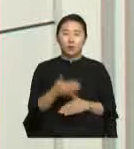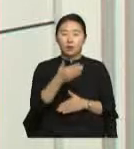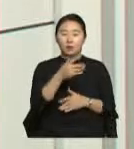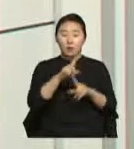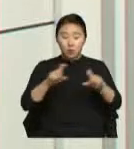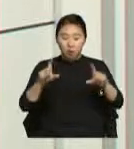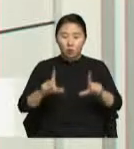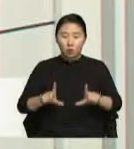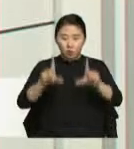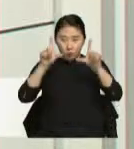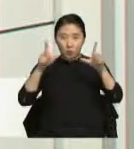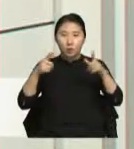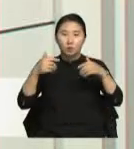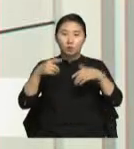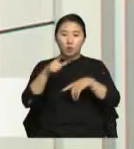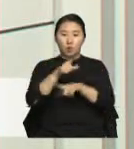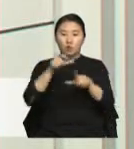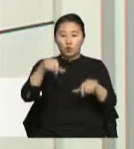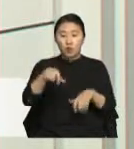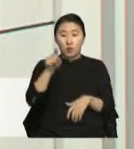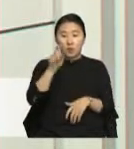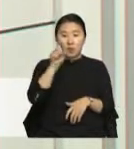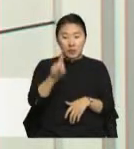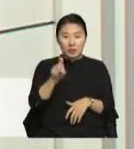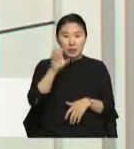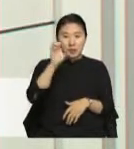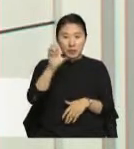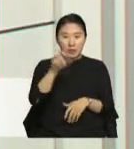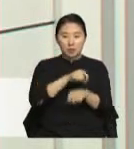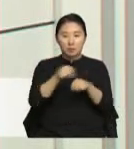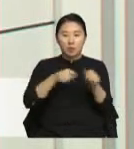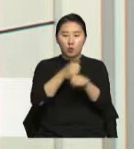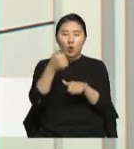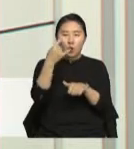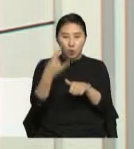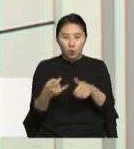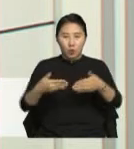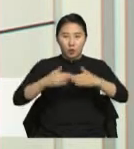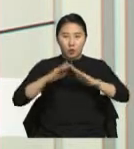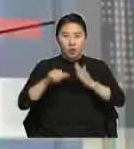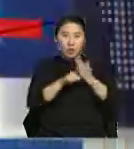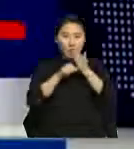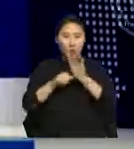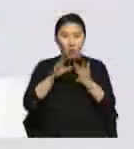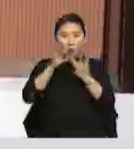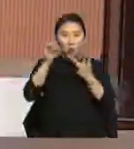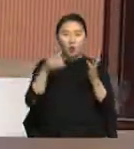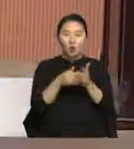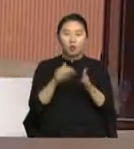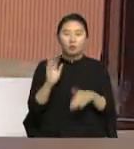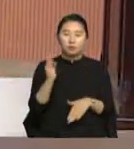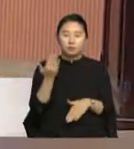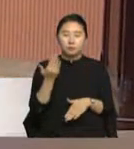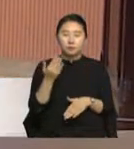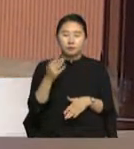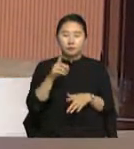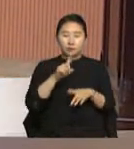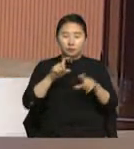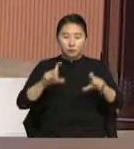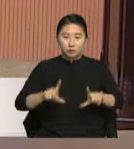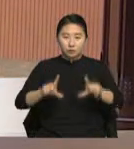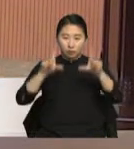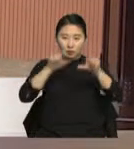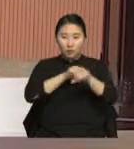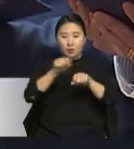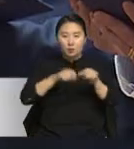성동구 의회 가지 책들 신호선 왕십리역 신설 추진 특별위원회를 구성하고 결의안을 채택했습니다 성동구 1 팬은